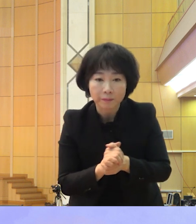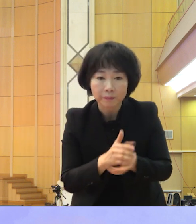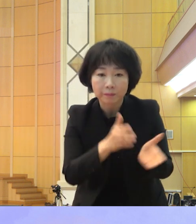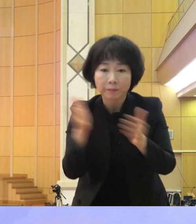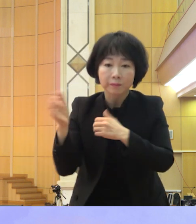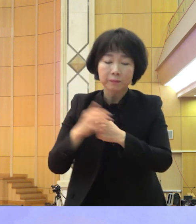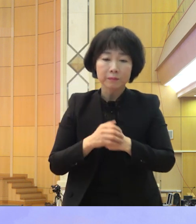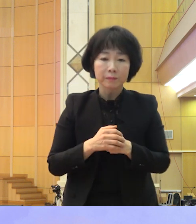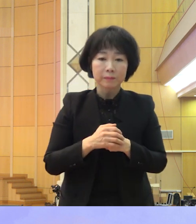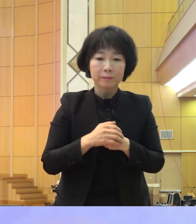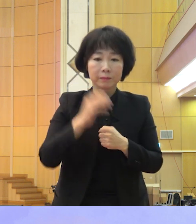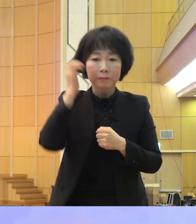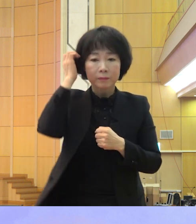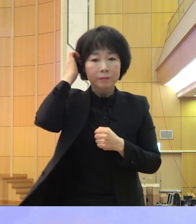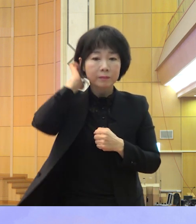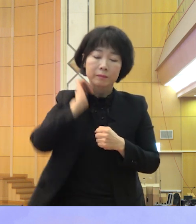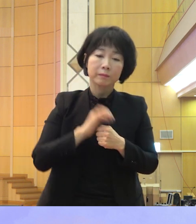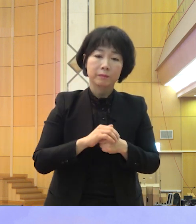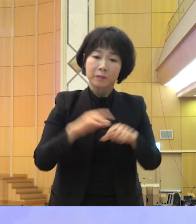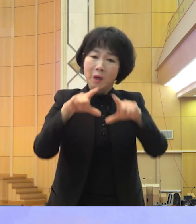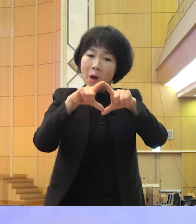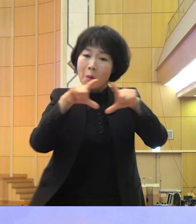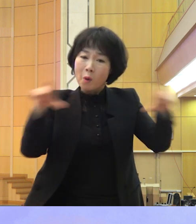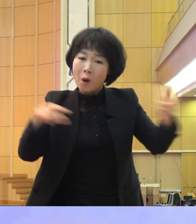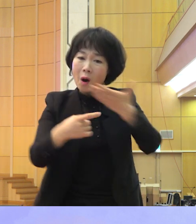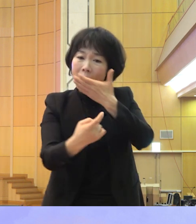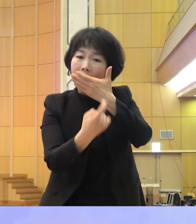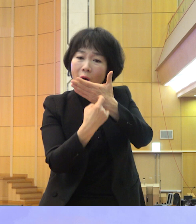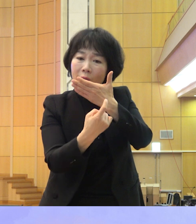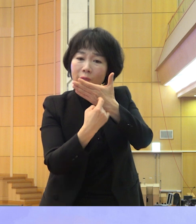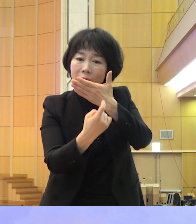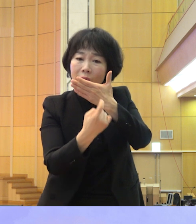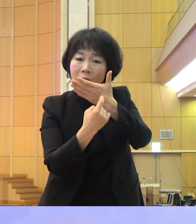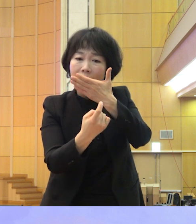2장 28절 보니까 무릇 표면적